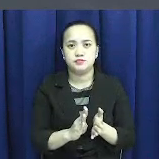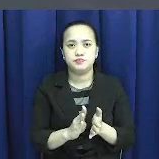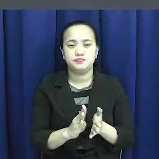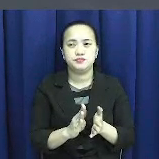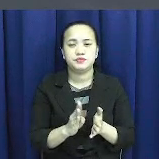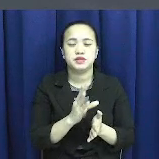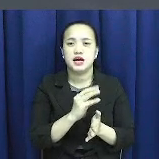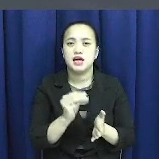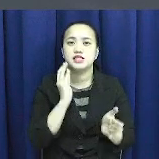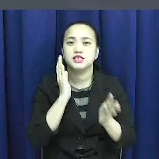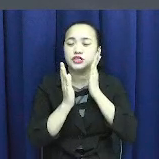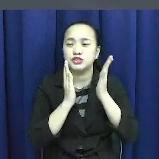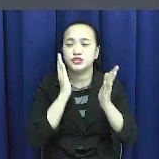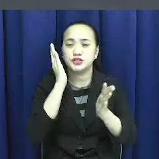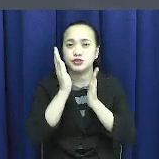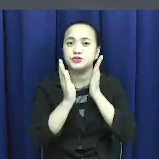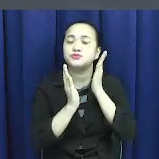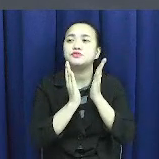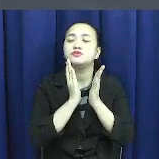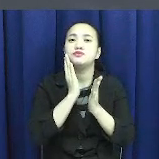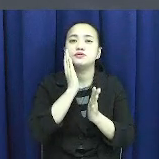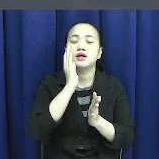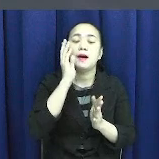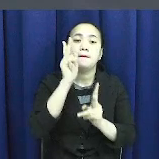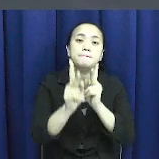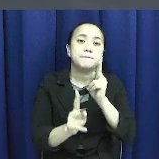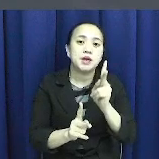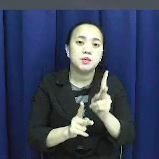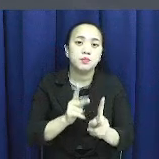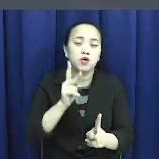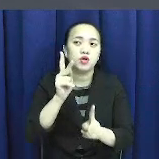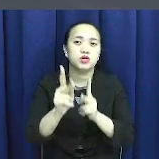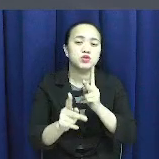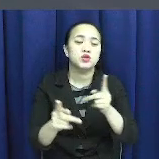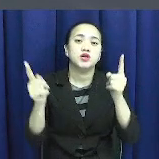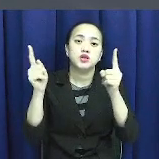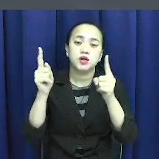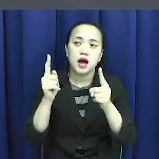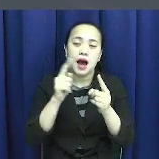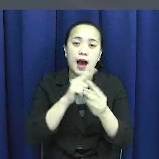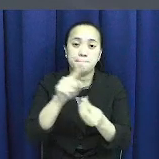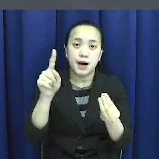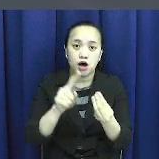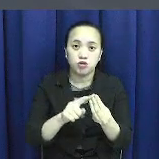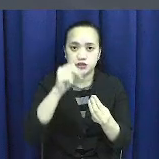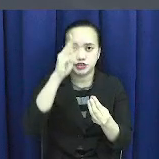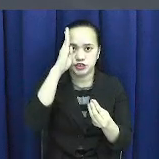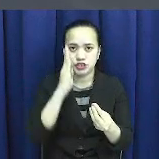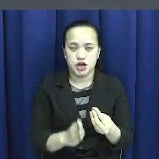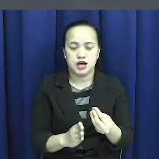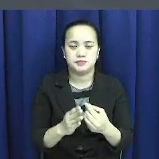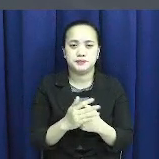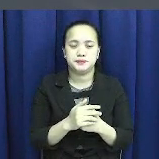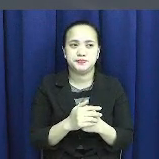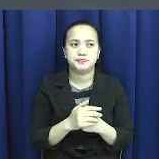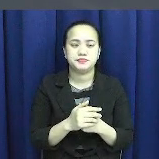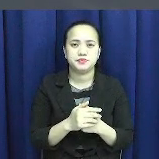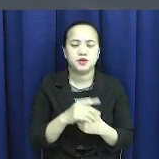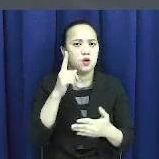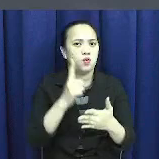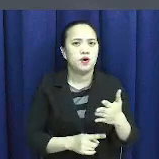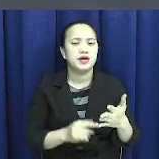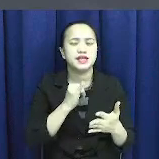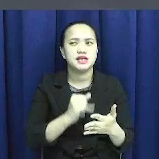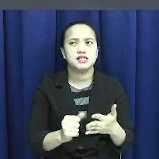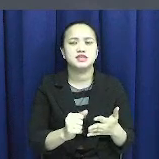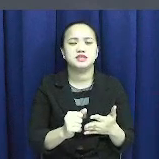tao patungkol sa Diyos. Nasusundan niyo po? Ano po ang klase ng paglilingkod na gagawin po nitong